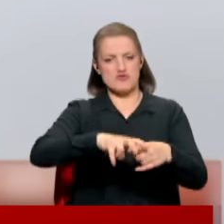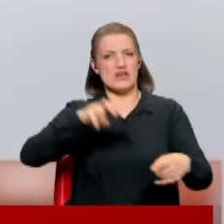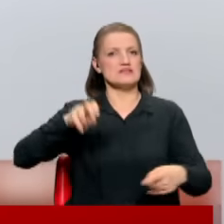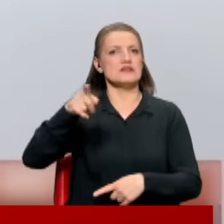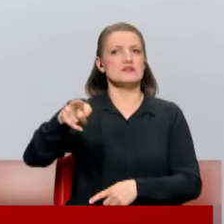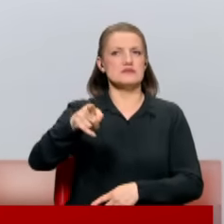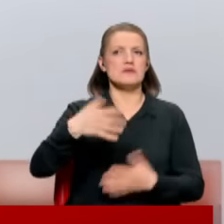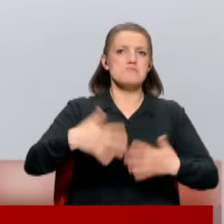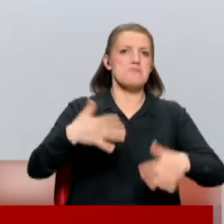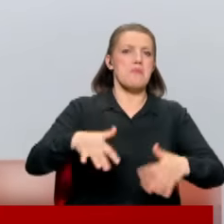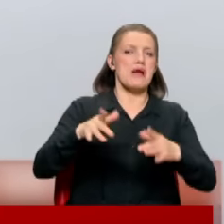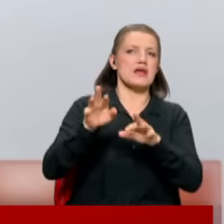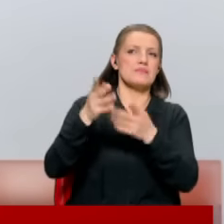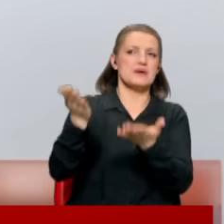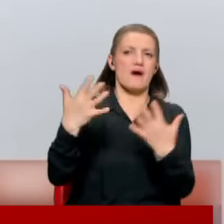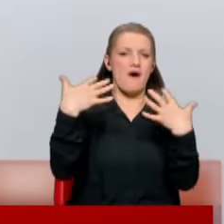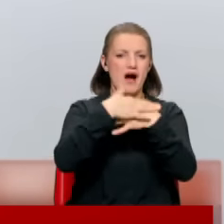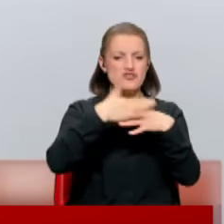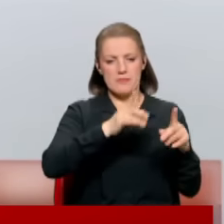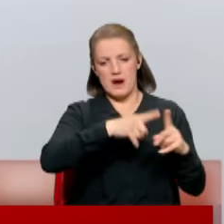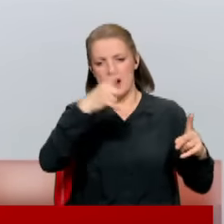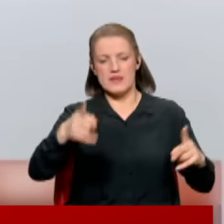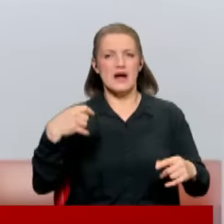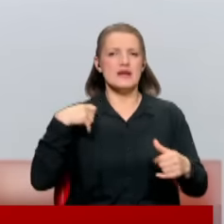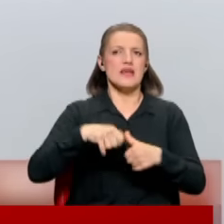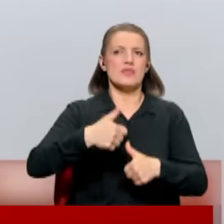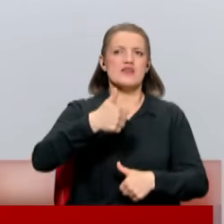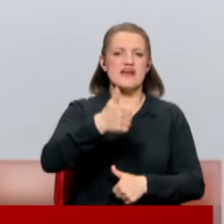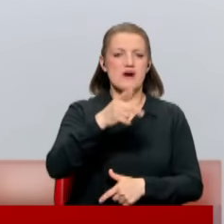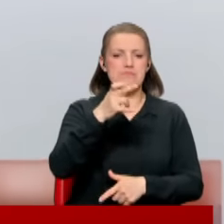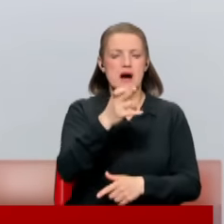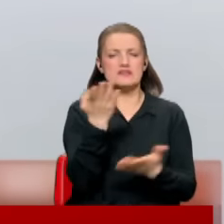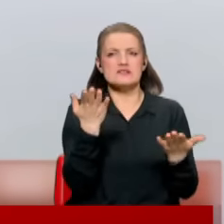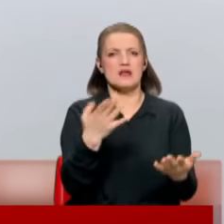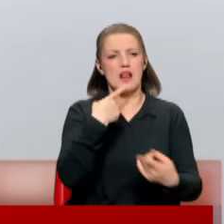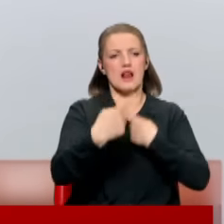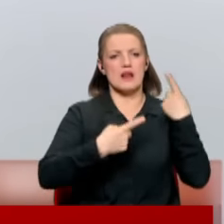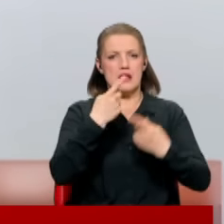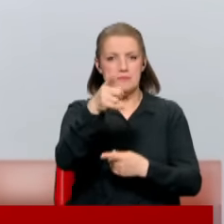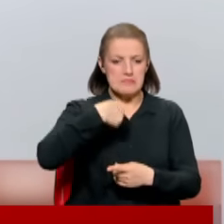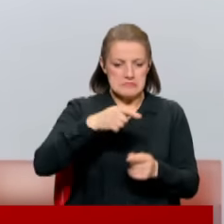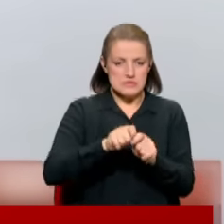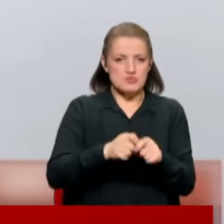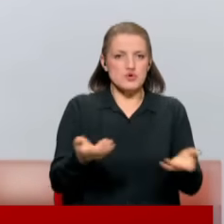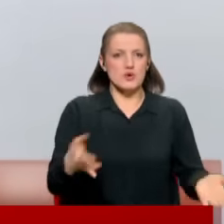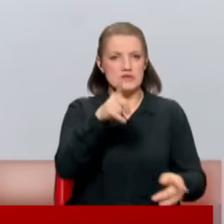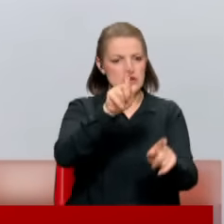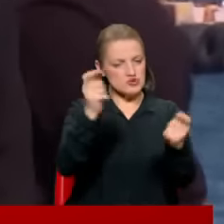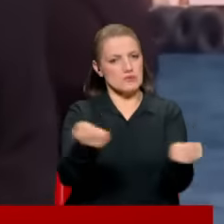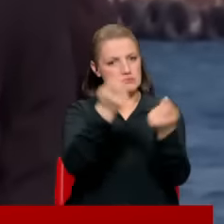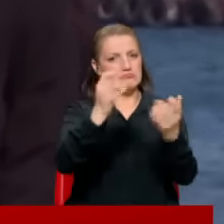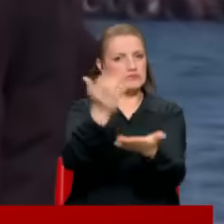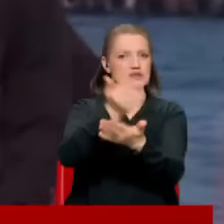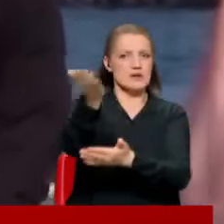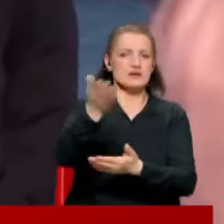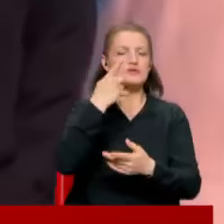partisi etekleri tutuşmuş. Akşama kadar Yeniden Refah Partisi'yle yatıp kalkıyor. Ya sizin bizimle bir işiniz yok ki. Siz çalışın, kazanın.